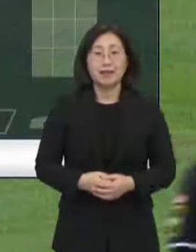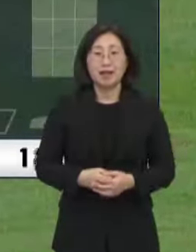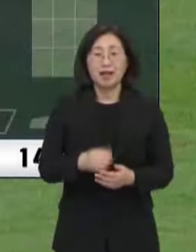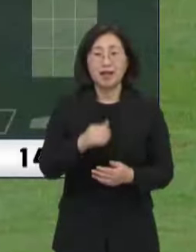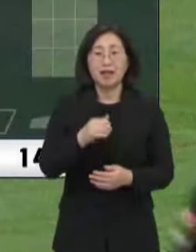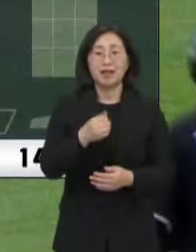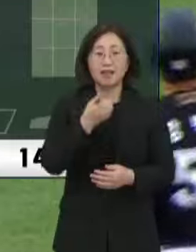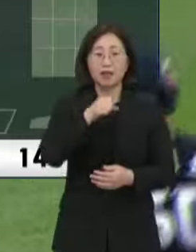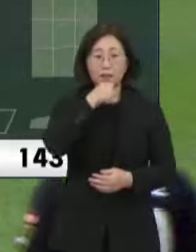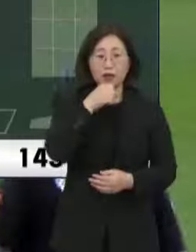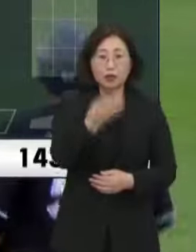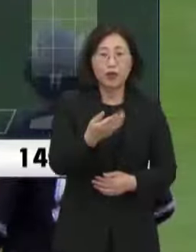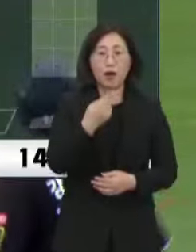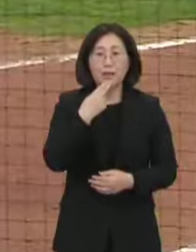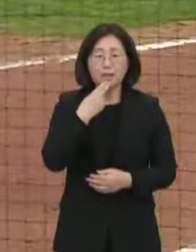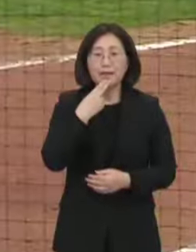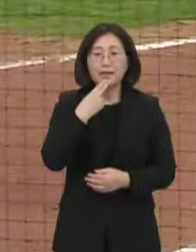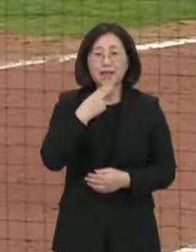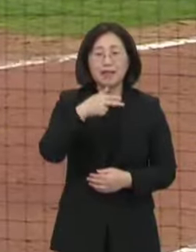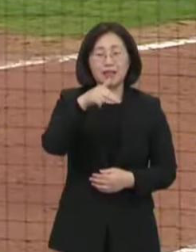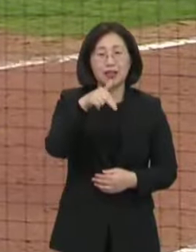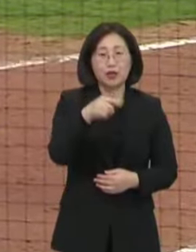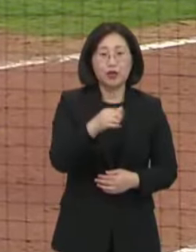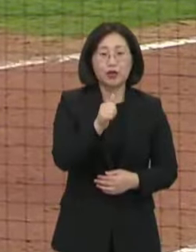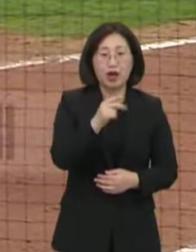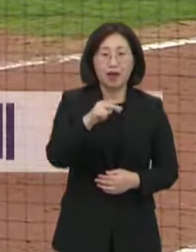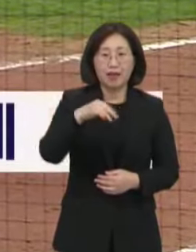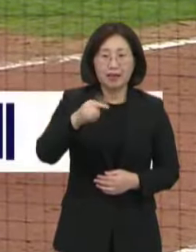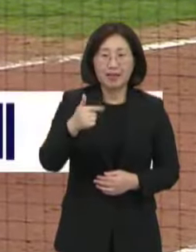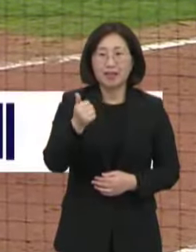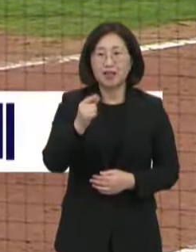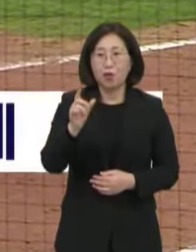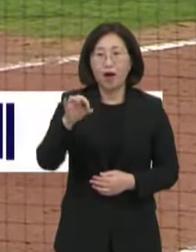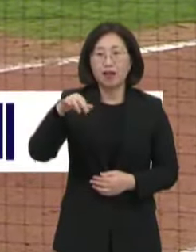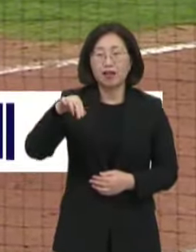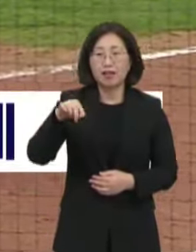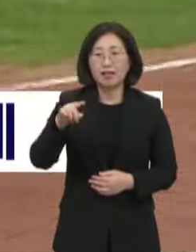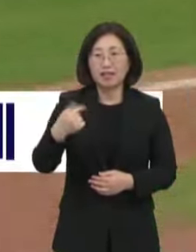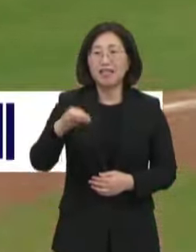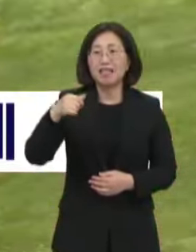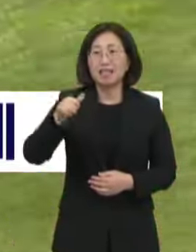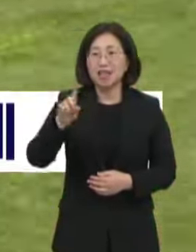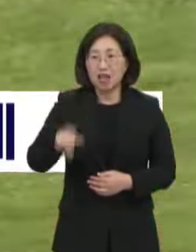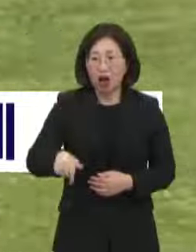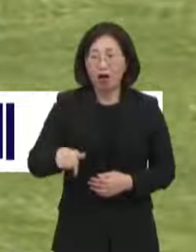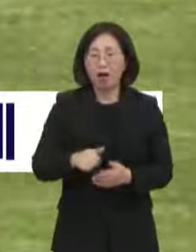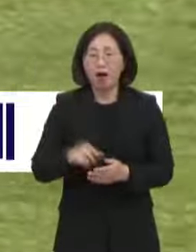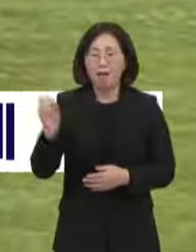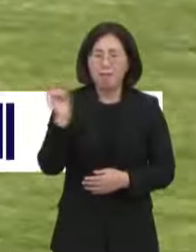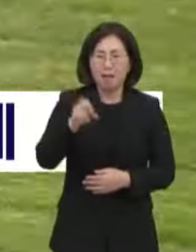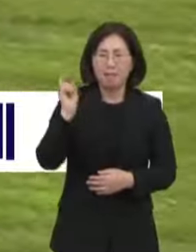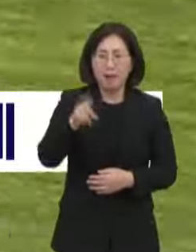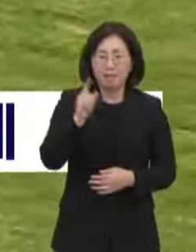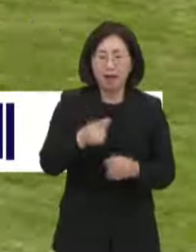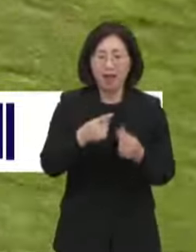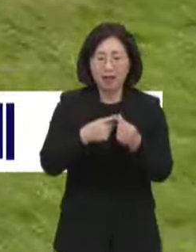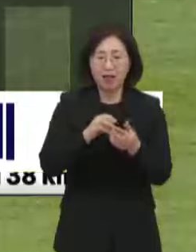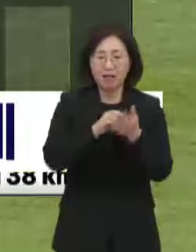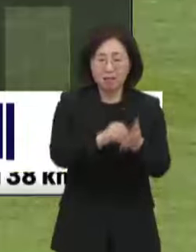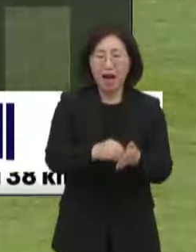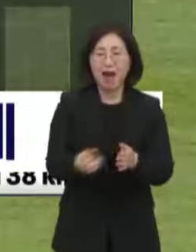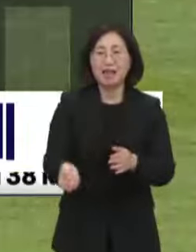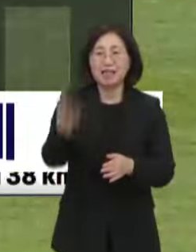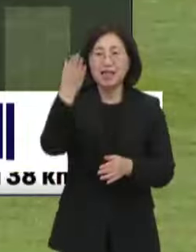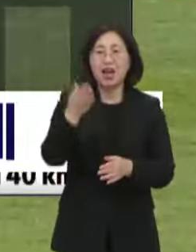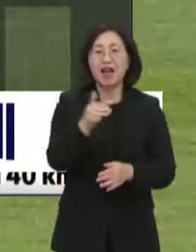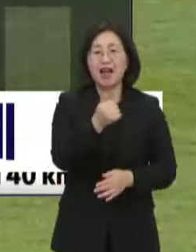행진을 이어가고 있는 불펜 투수 주현상과 한승혁. 시속 154km의 강속구로 첫 등판을 성공적으로 마친 2년차